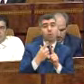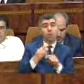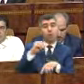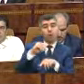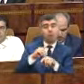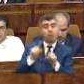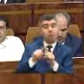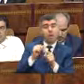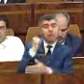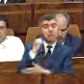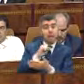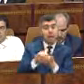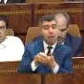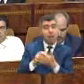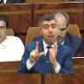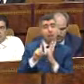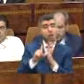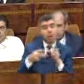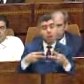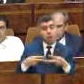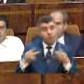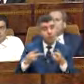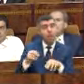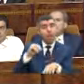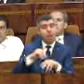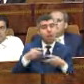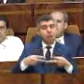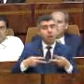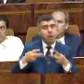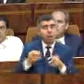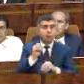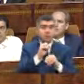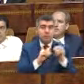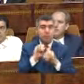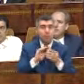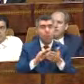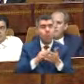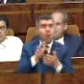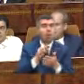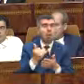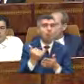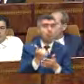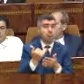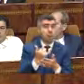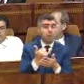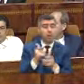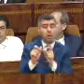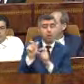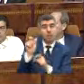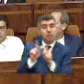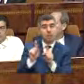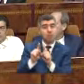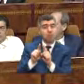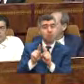نديروا هذا. انا تنظن يمكننا نخرجوا ولا كانت شي يعني تعديلات اللي يمكننا نعملوها من بعد نعملوها، ولكن هذا راه مساله اللي كينتظروها المستثمرين على